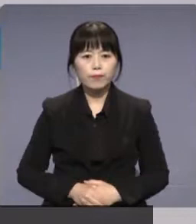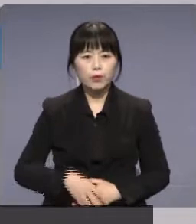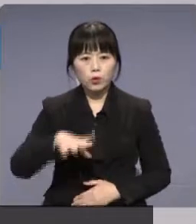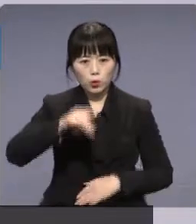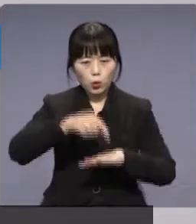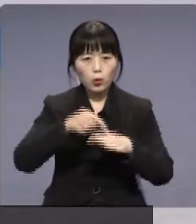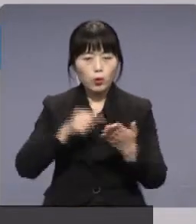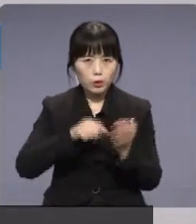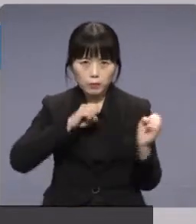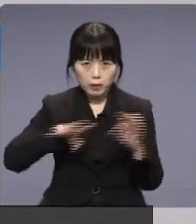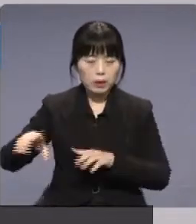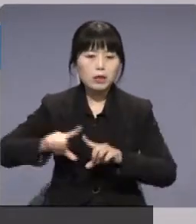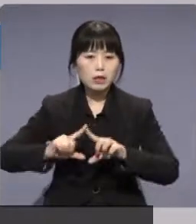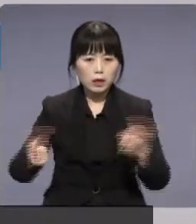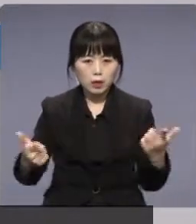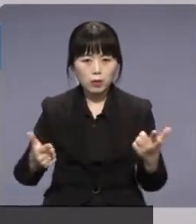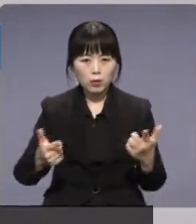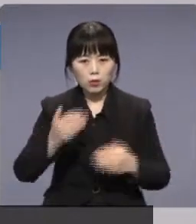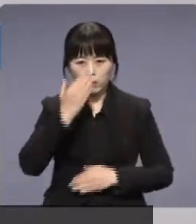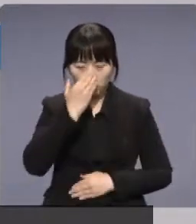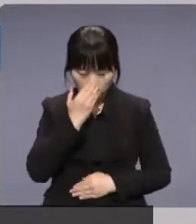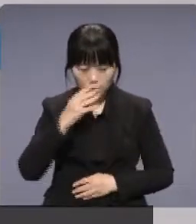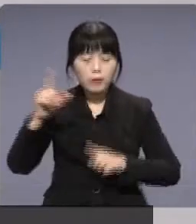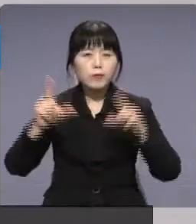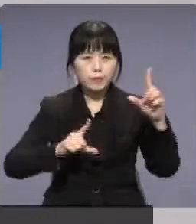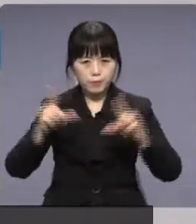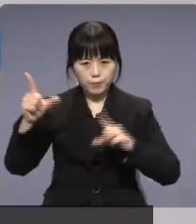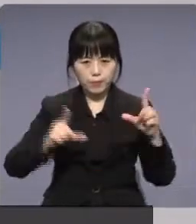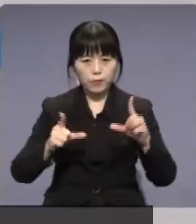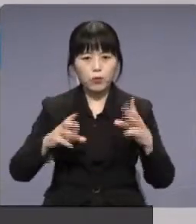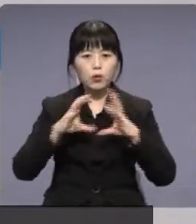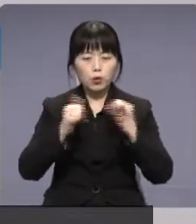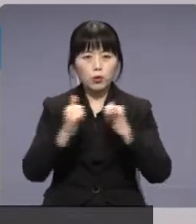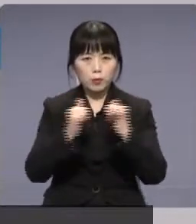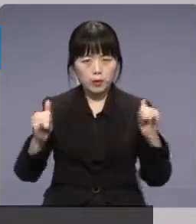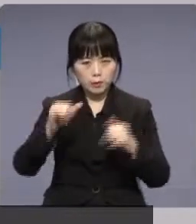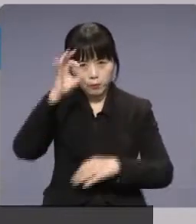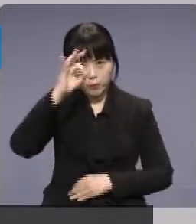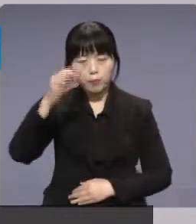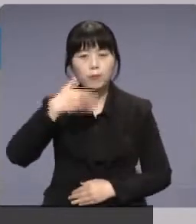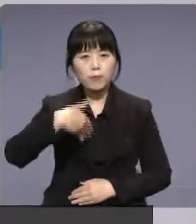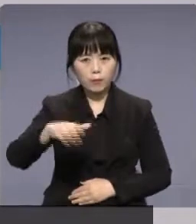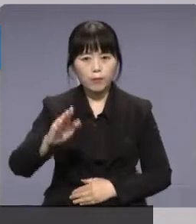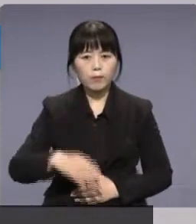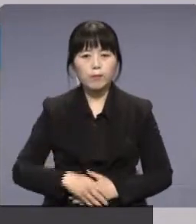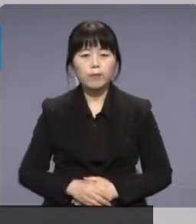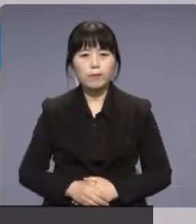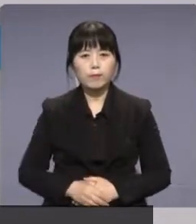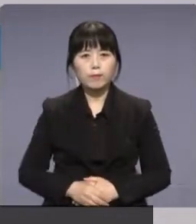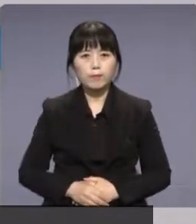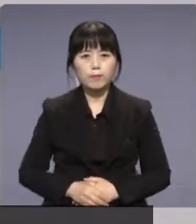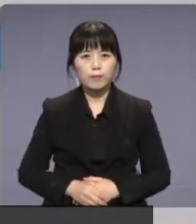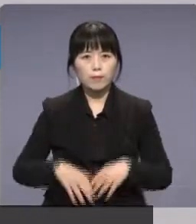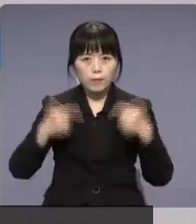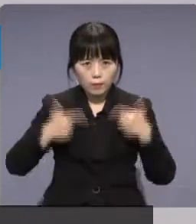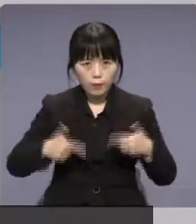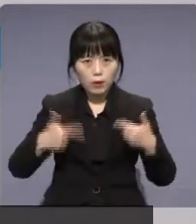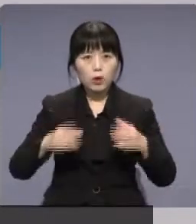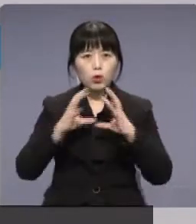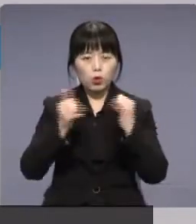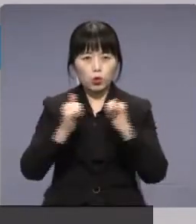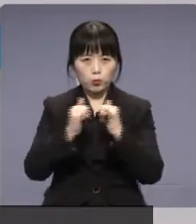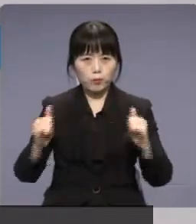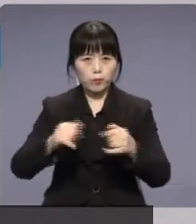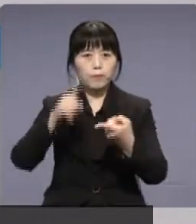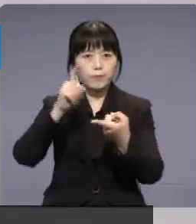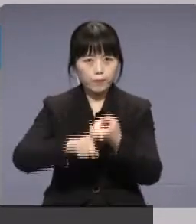초심을 잃지 않고 겸손한 자세로 국민만 보고 가겠습니다. 늘